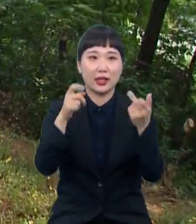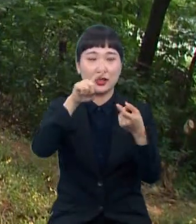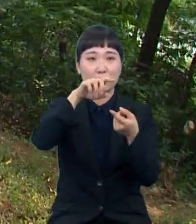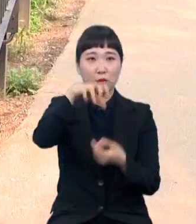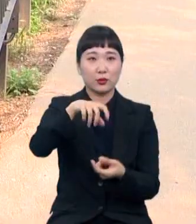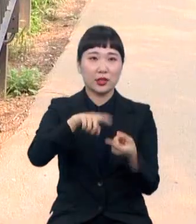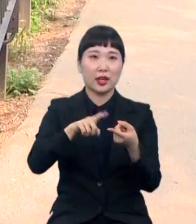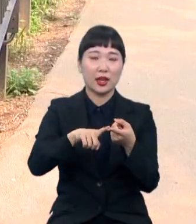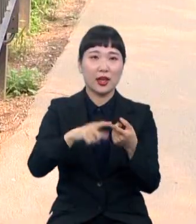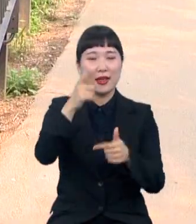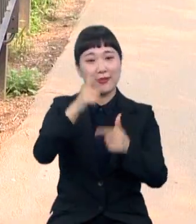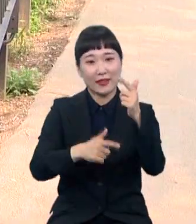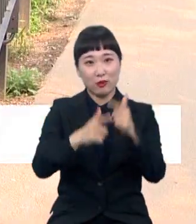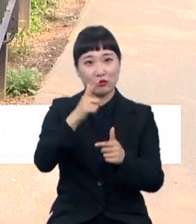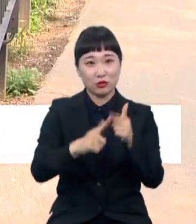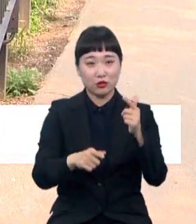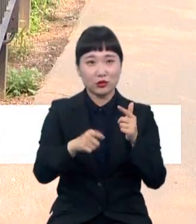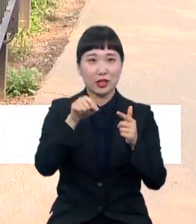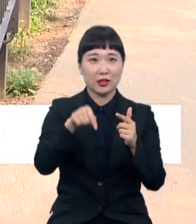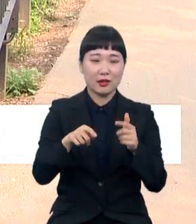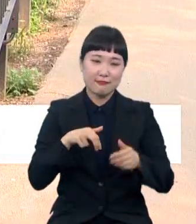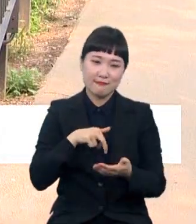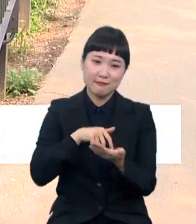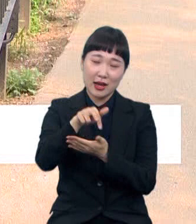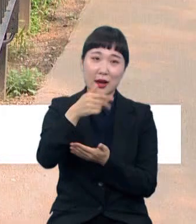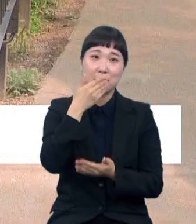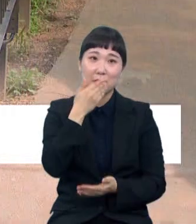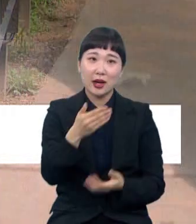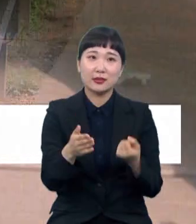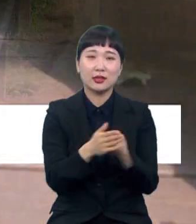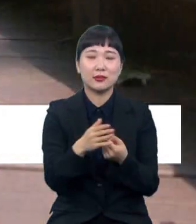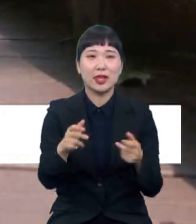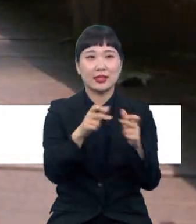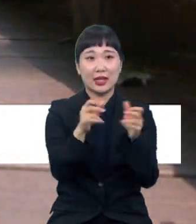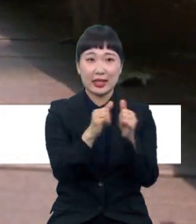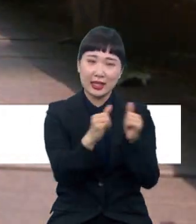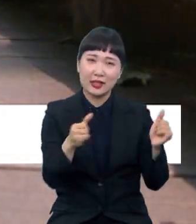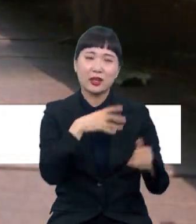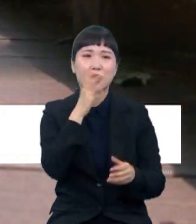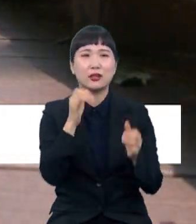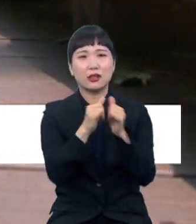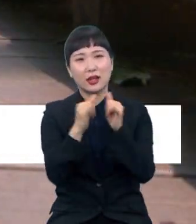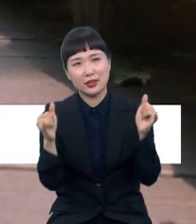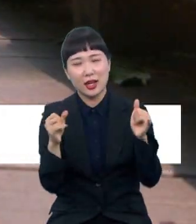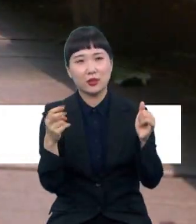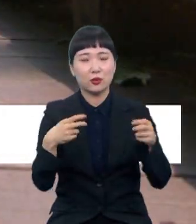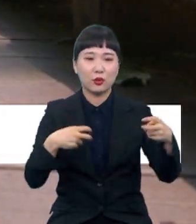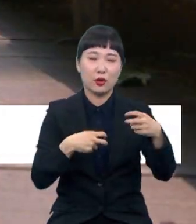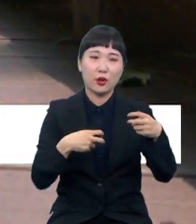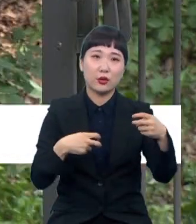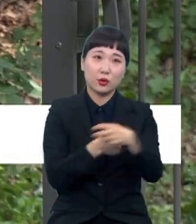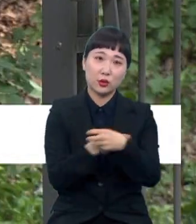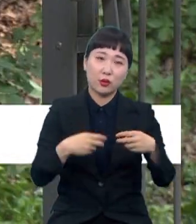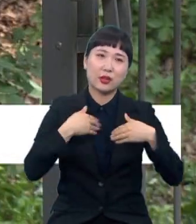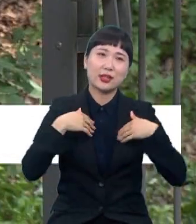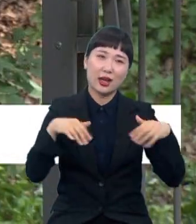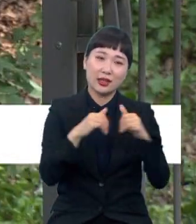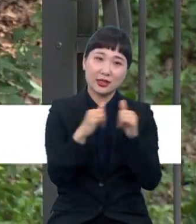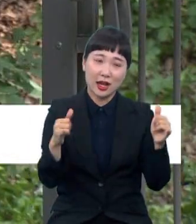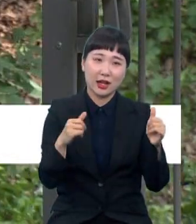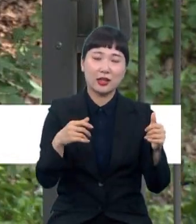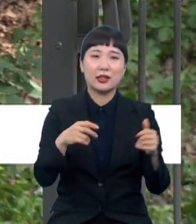있습니다. 장애인이나 노약자, 임산부 등의 교통약자도 산을 쉽게 오를 수 있도록 만든 일명